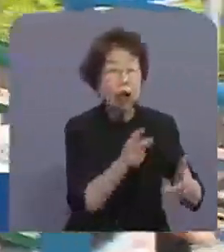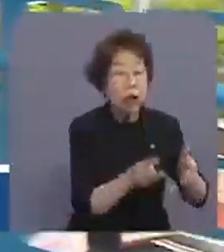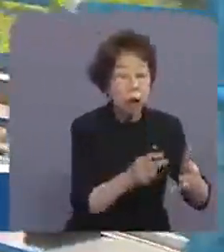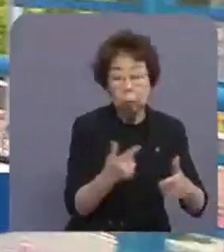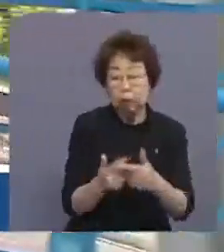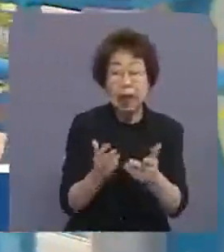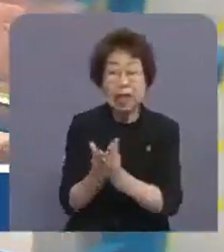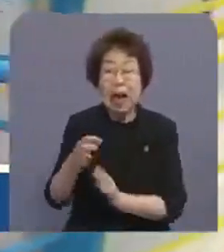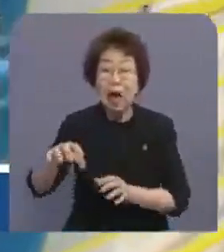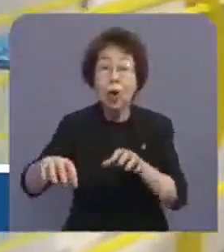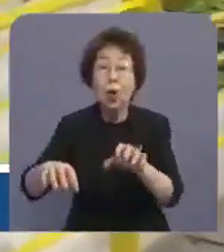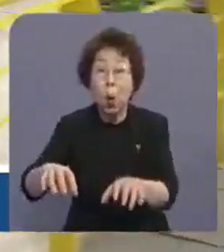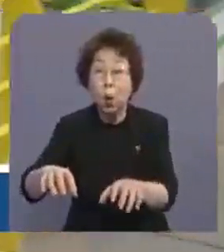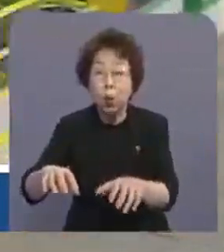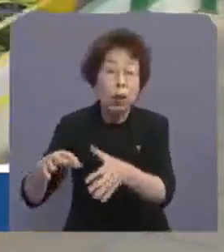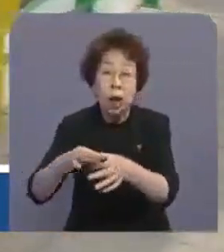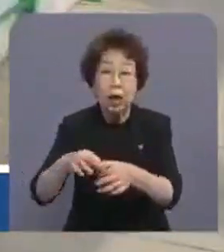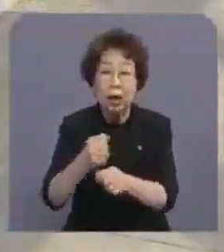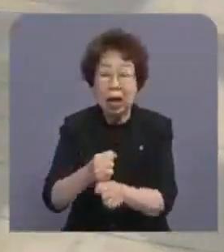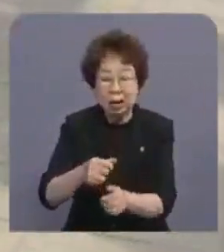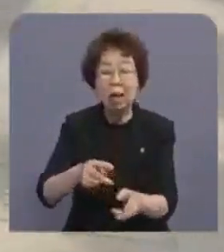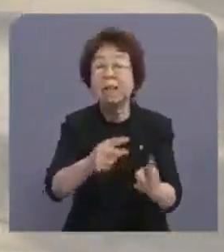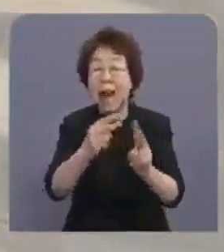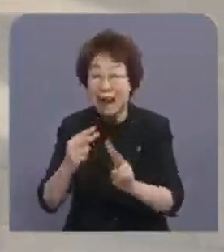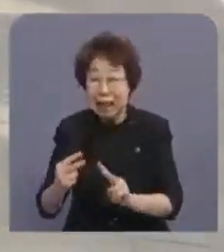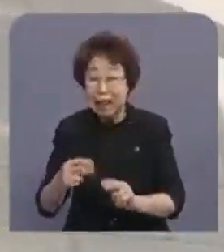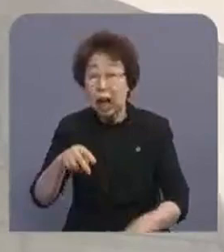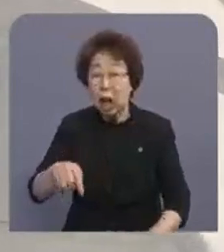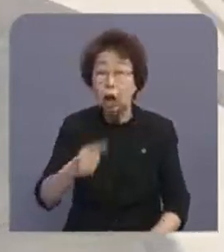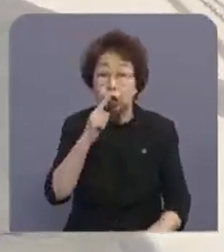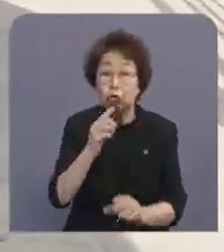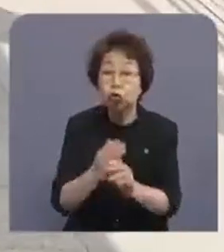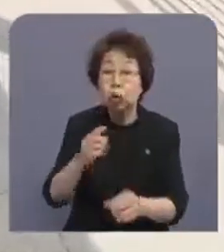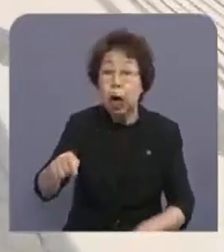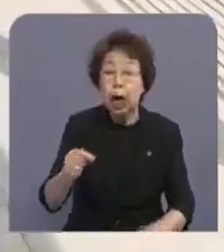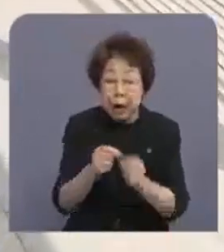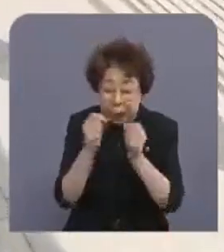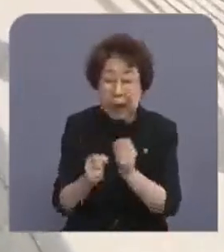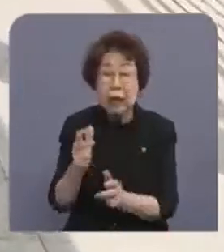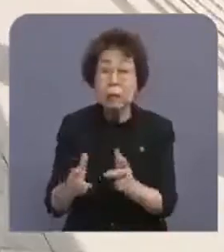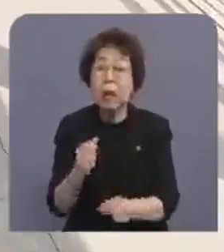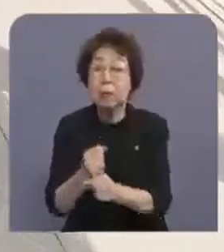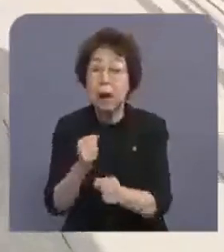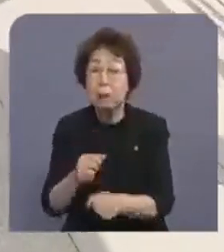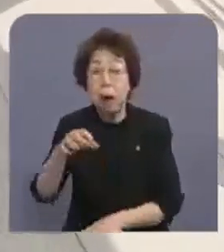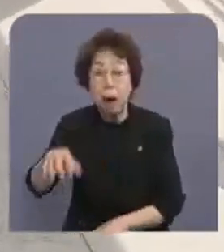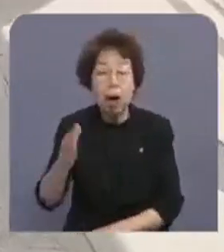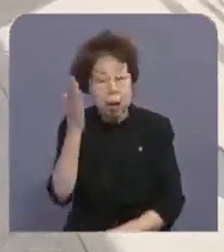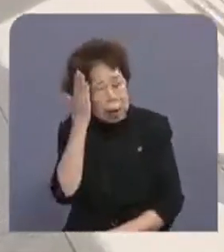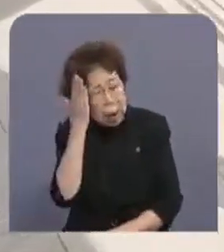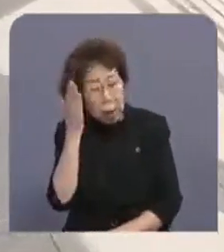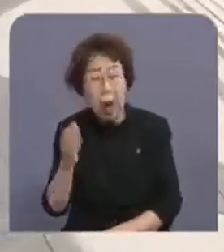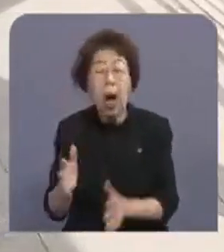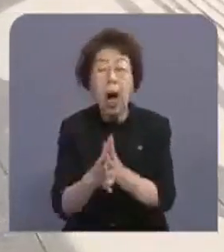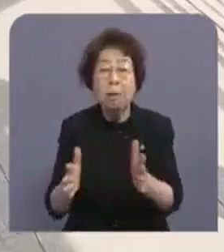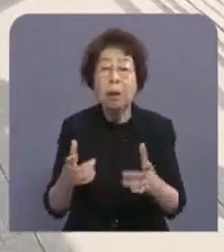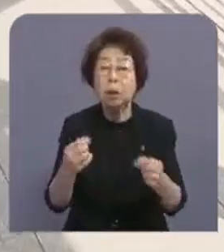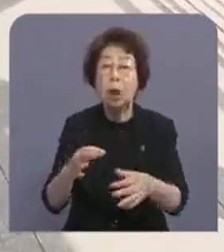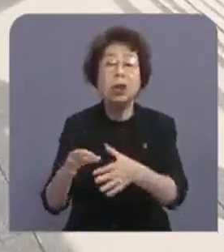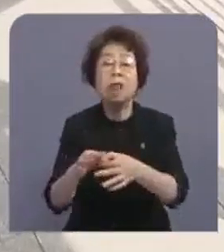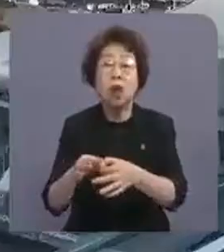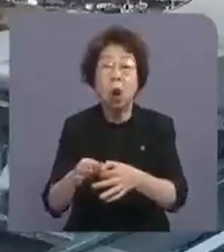부산항 국제여객터미널을 이어주는 다리입니다. 그런데 중간에 민간업체가 지은 생활형 숙박시설과도 연결돼